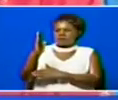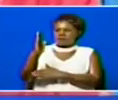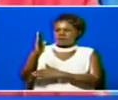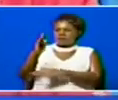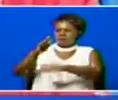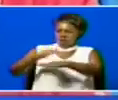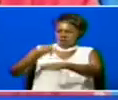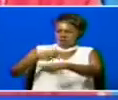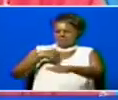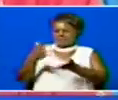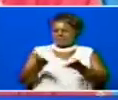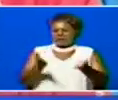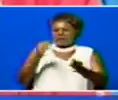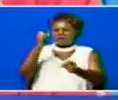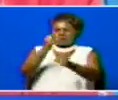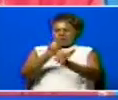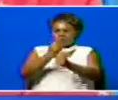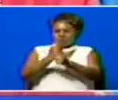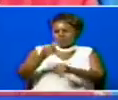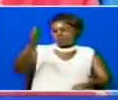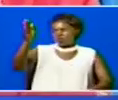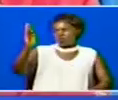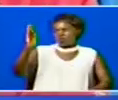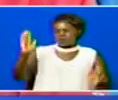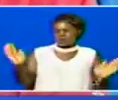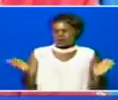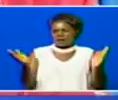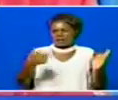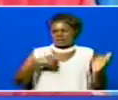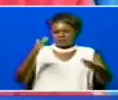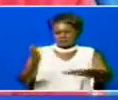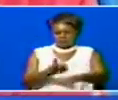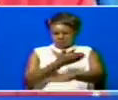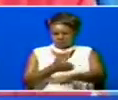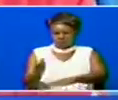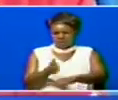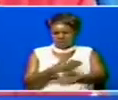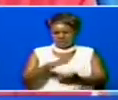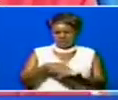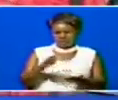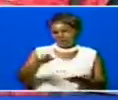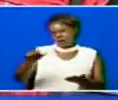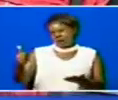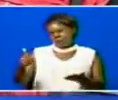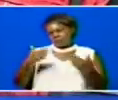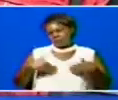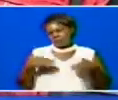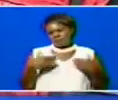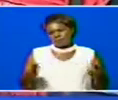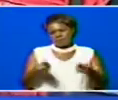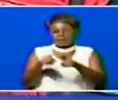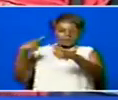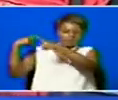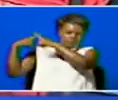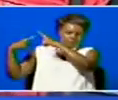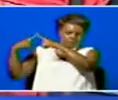nimeitwa na ninatumika kwa kazi ya Mungu. Na ndio inani-inspire sana kuimba. Kabisa. Na wenzako kule nje ambao wanapitia